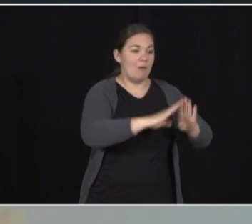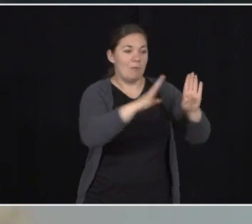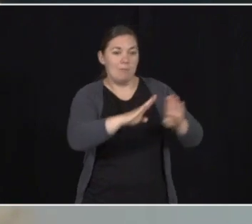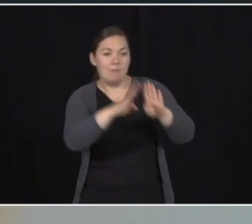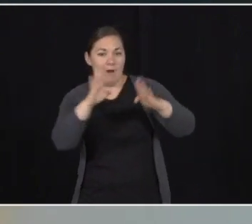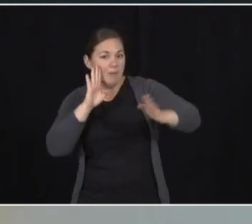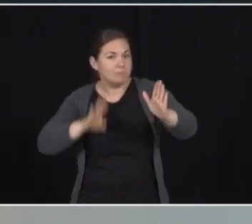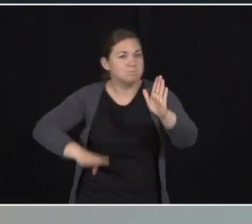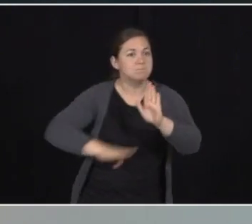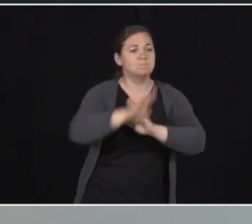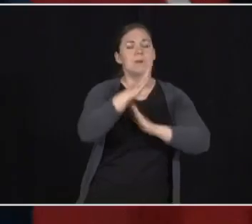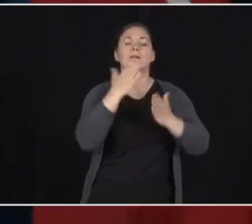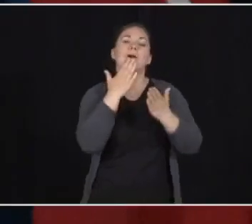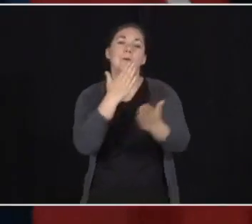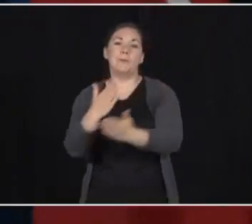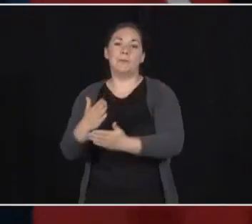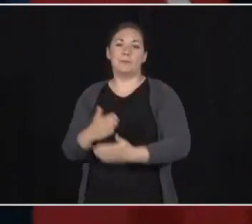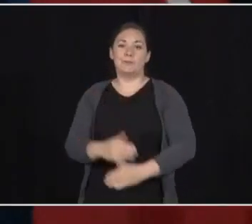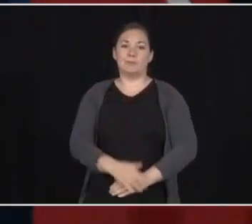remercie.